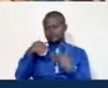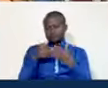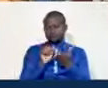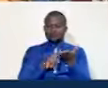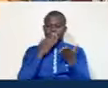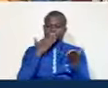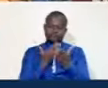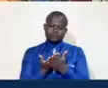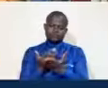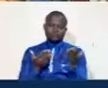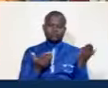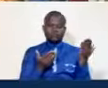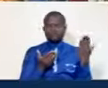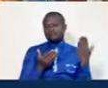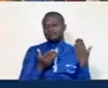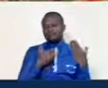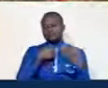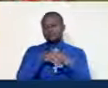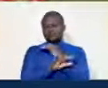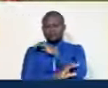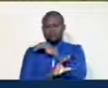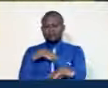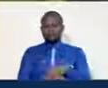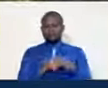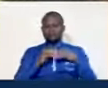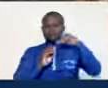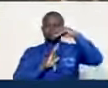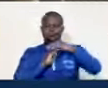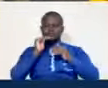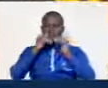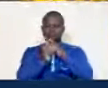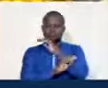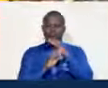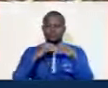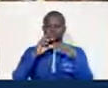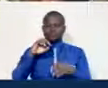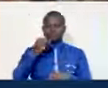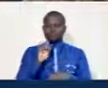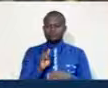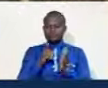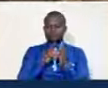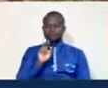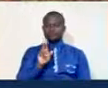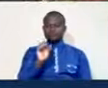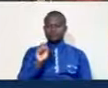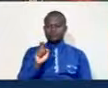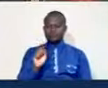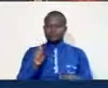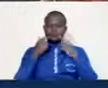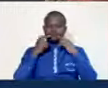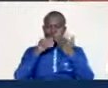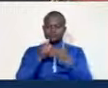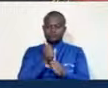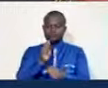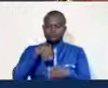babyaza umusaruro ibyiza dufite mu gihugu. Umuyobozi mukuru w'urwego rw'igihugu rw'imiyoborere RGB Dr. Usta Kaitesa avuga ko